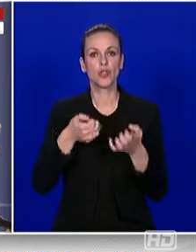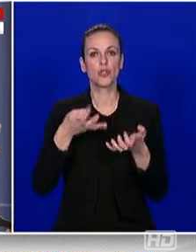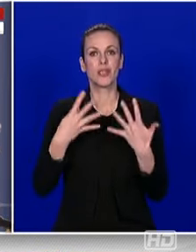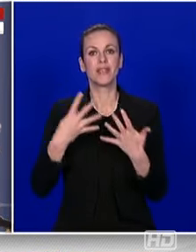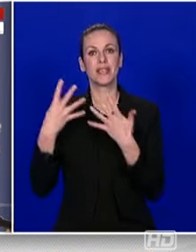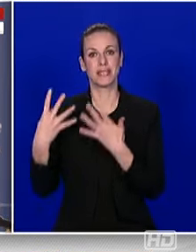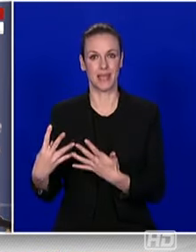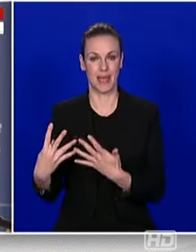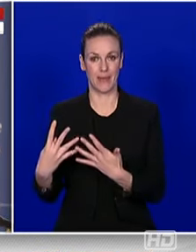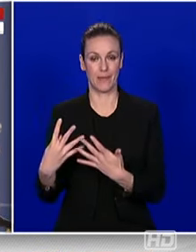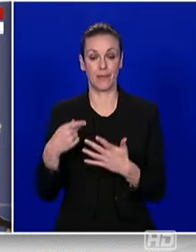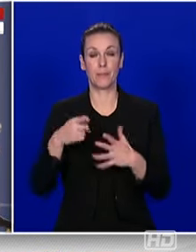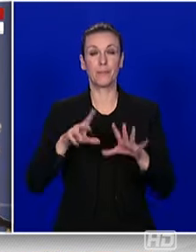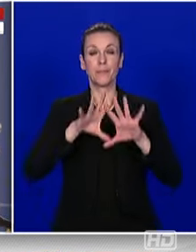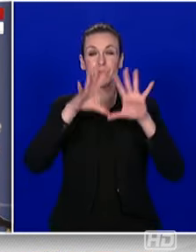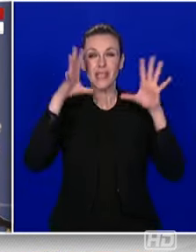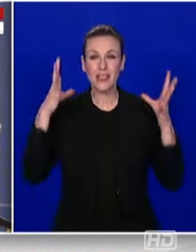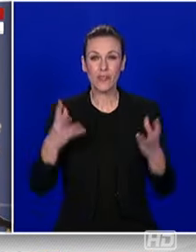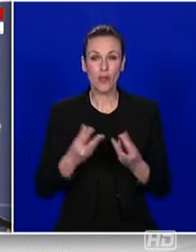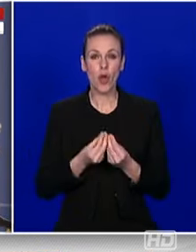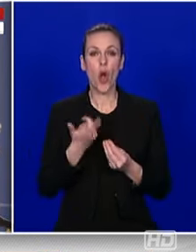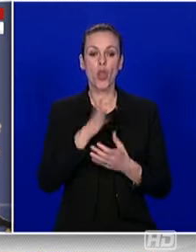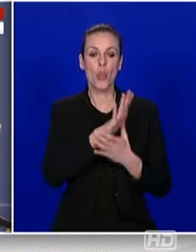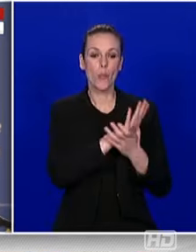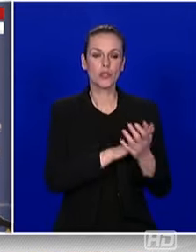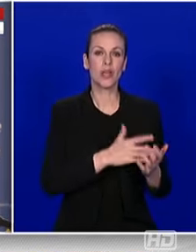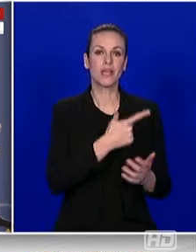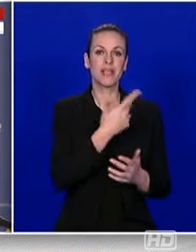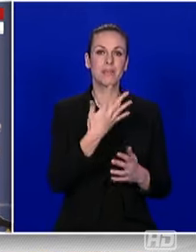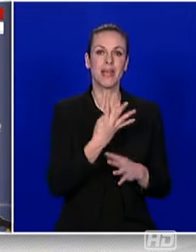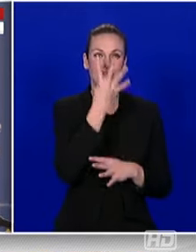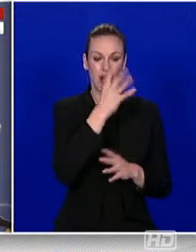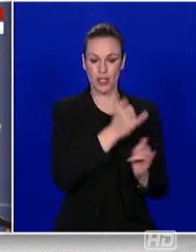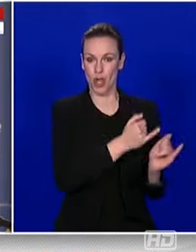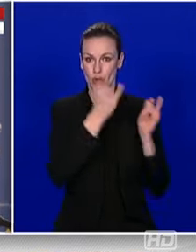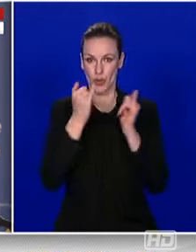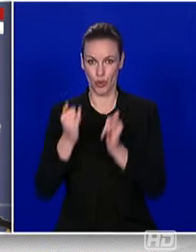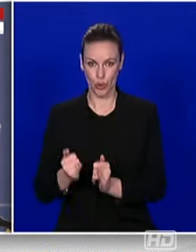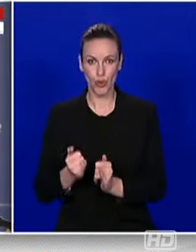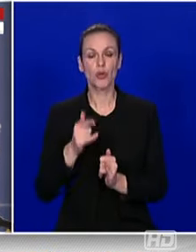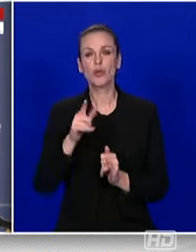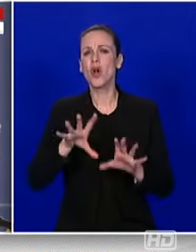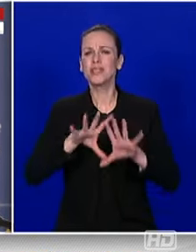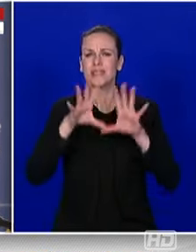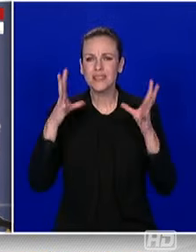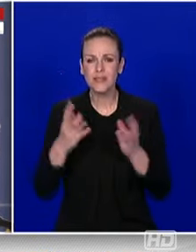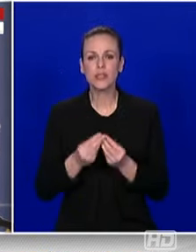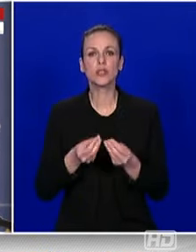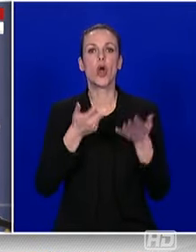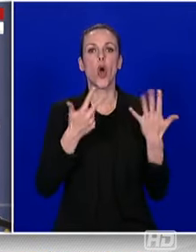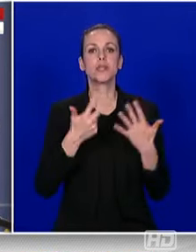15.699. Sveukupno od 25. veljače pa do danas to iznosi